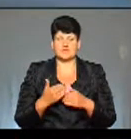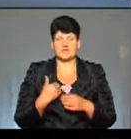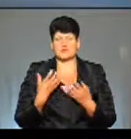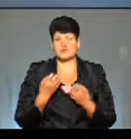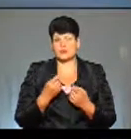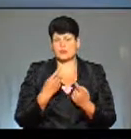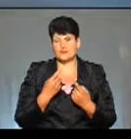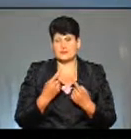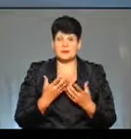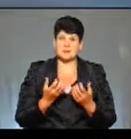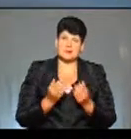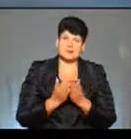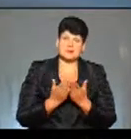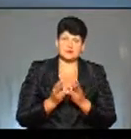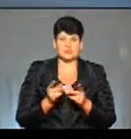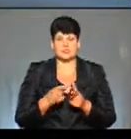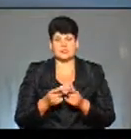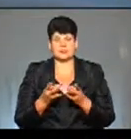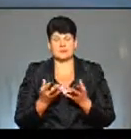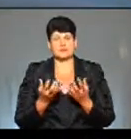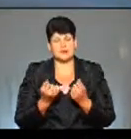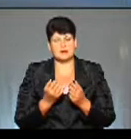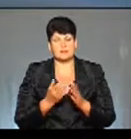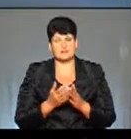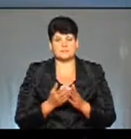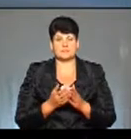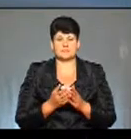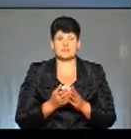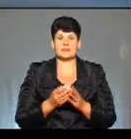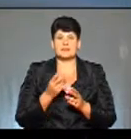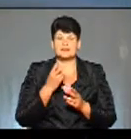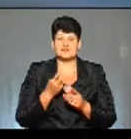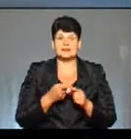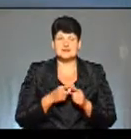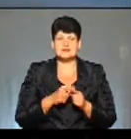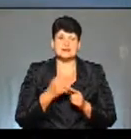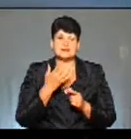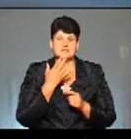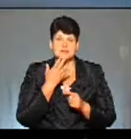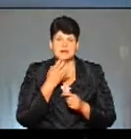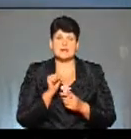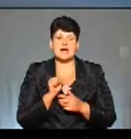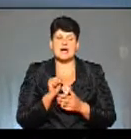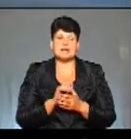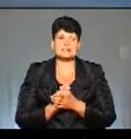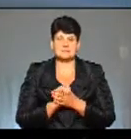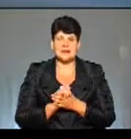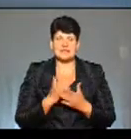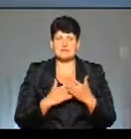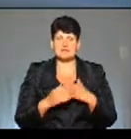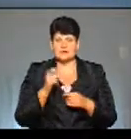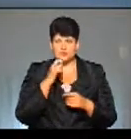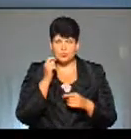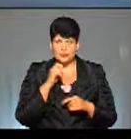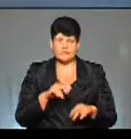чи мені брати ту книжку чи ні, але таки взяла. І дивіться, це Національна асамблея інвалідів України, так